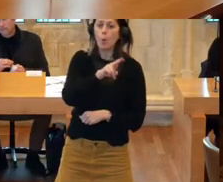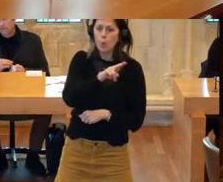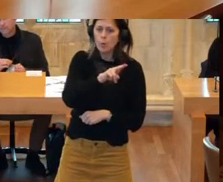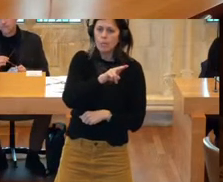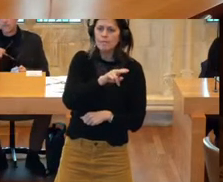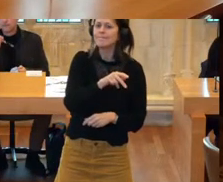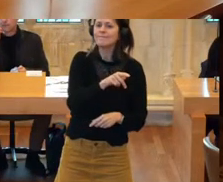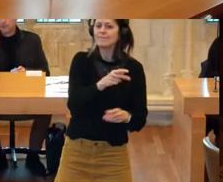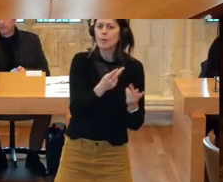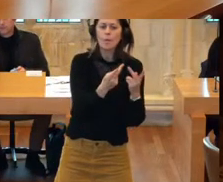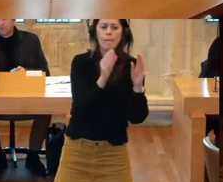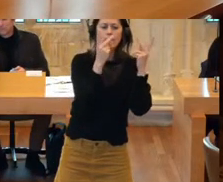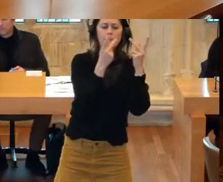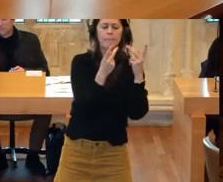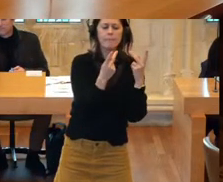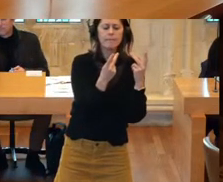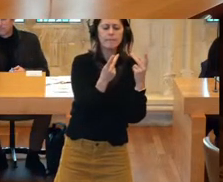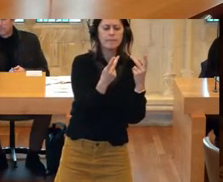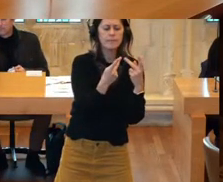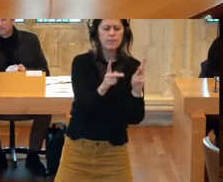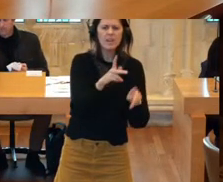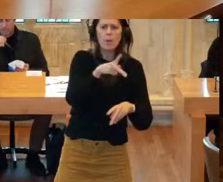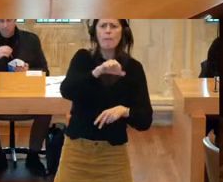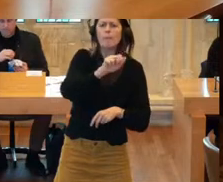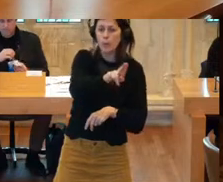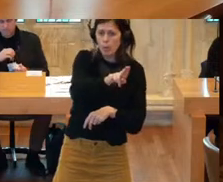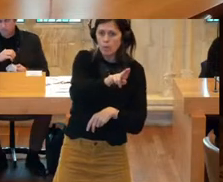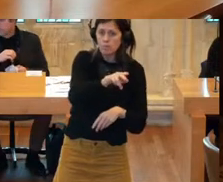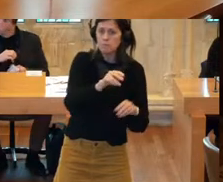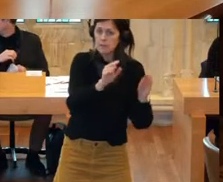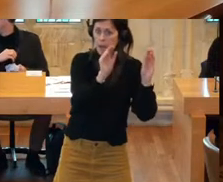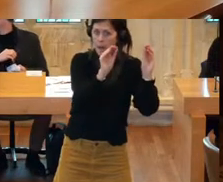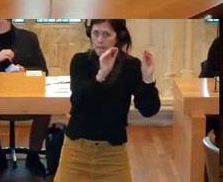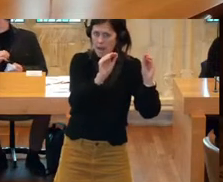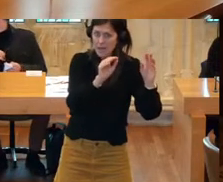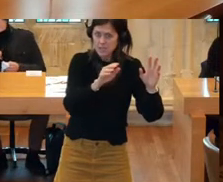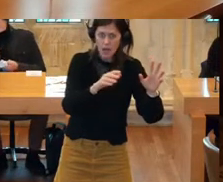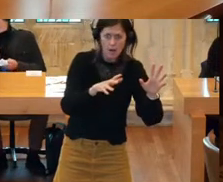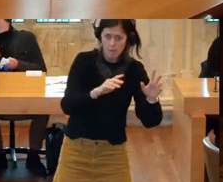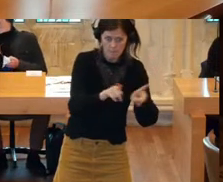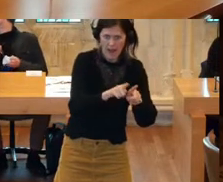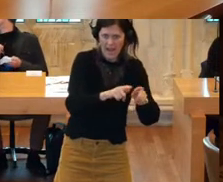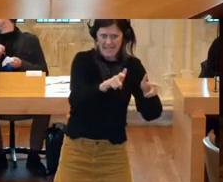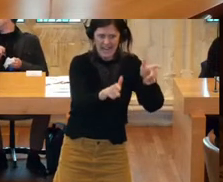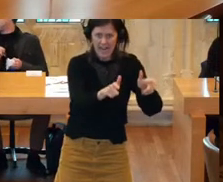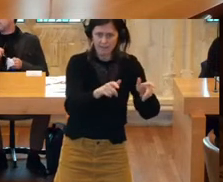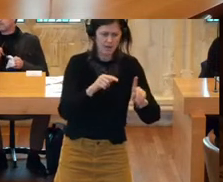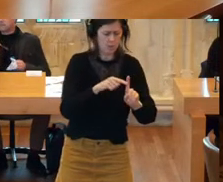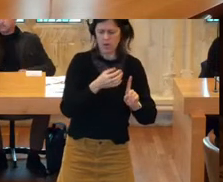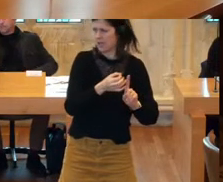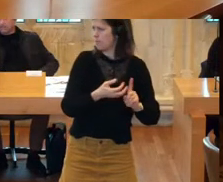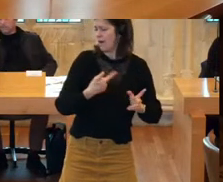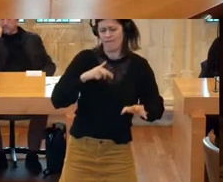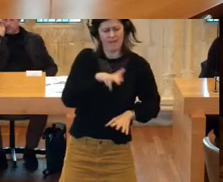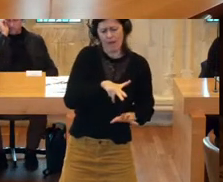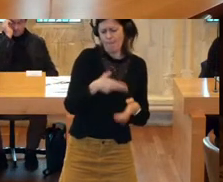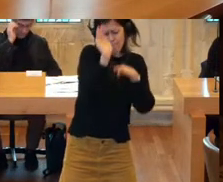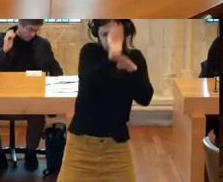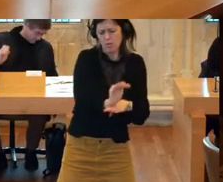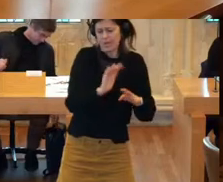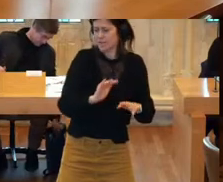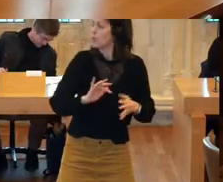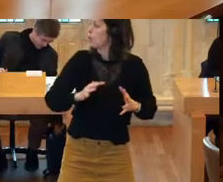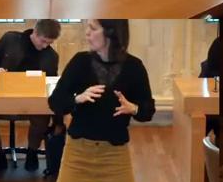vivement réagi et a dit qu'il ferait tout pour préserver ce magasin, notamment par l'achat de ses